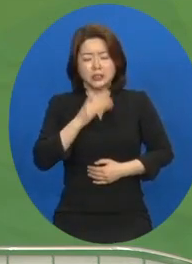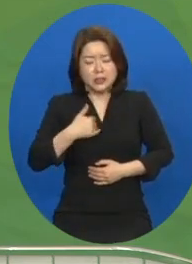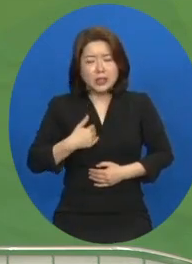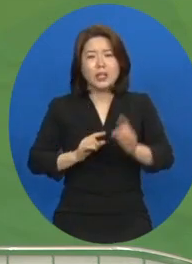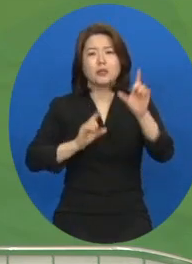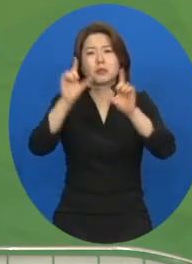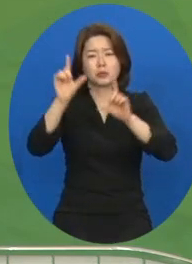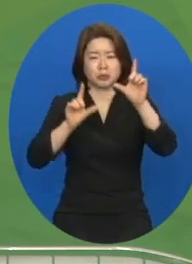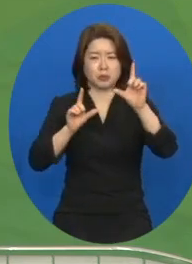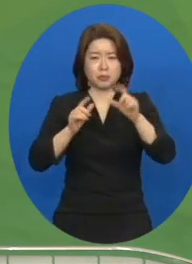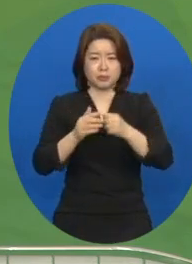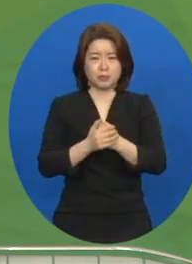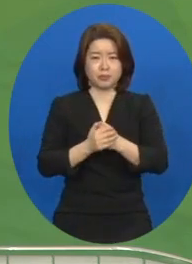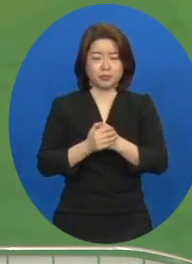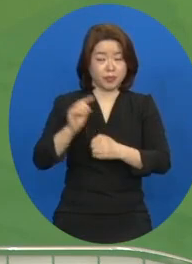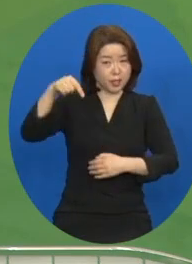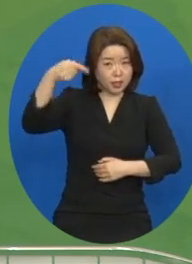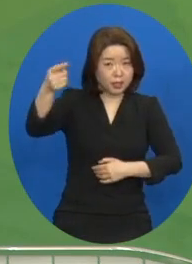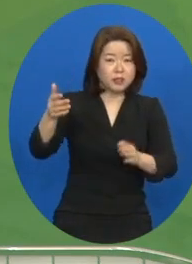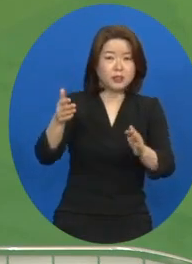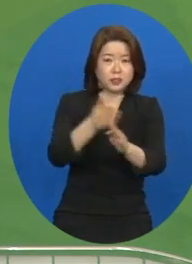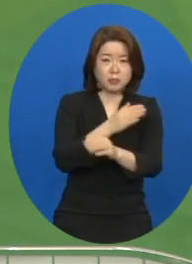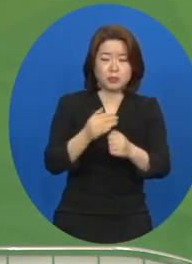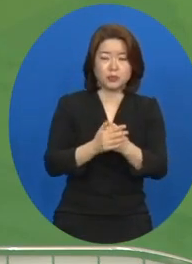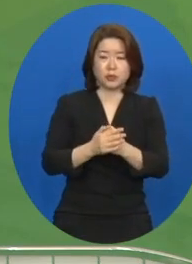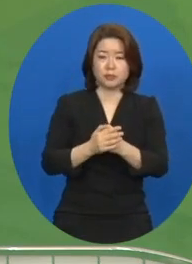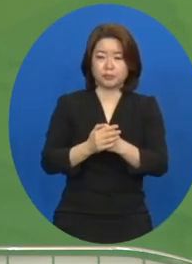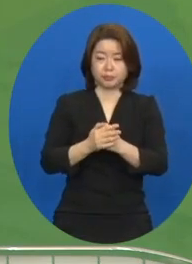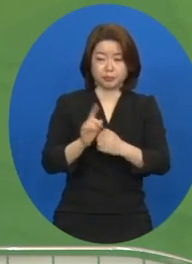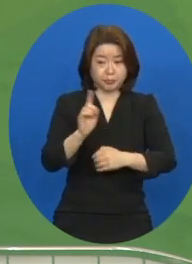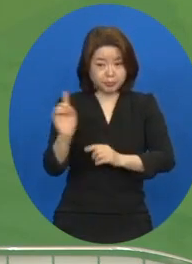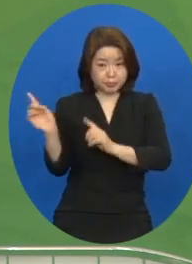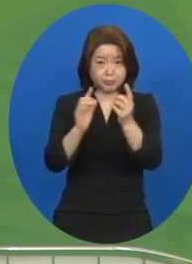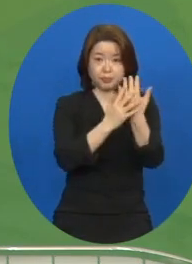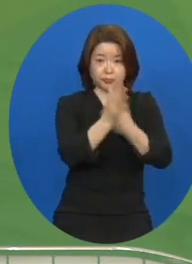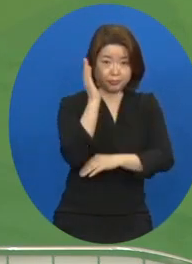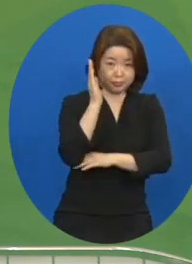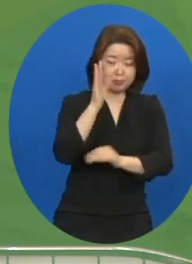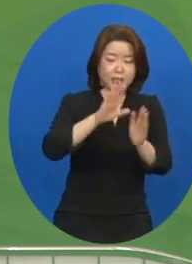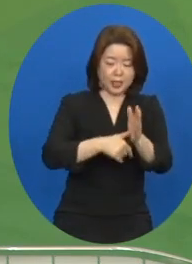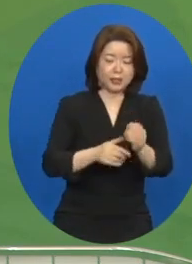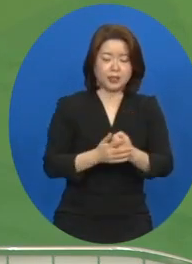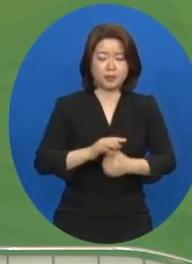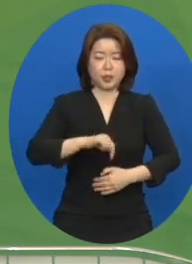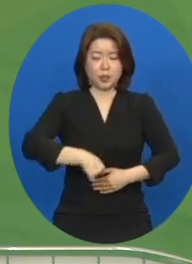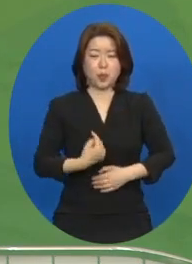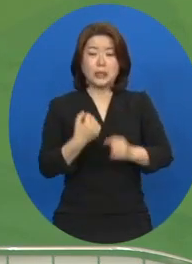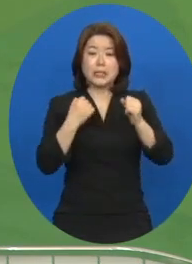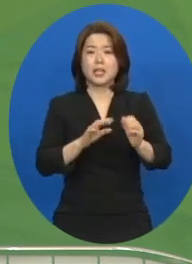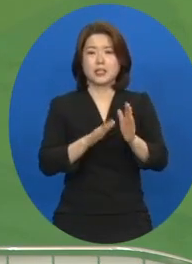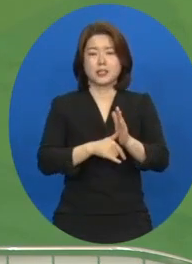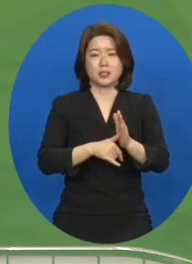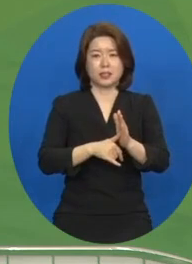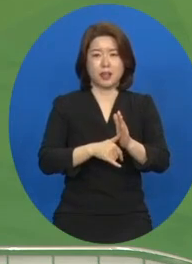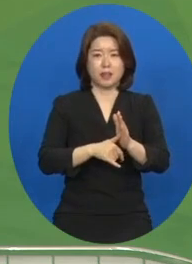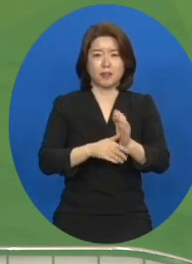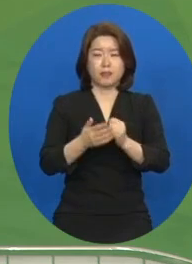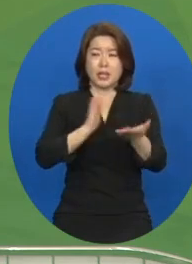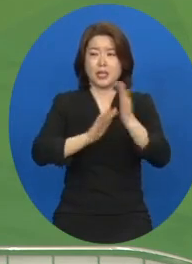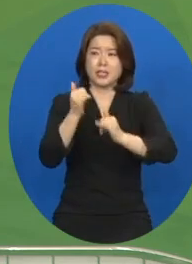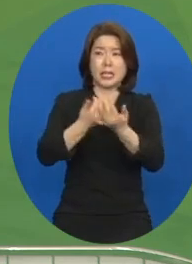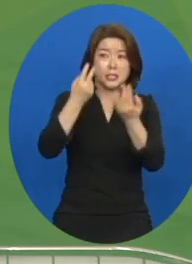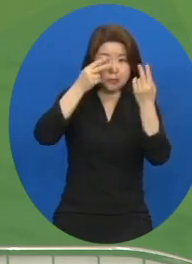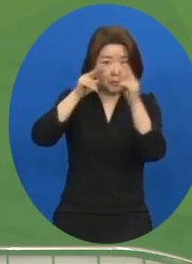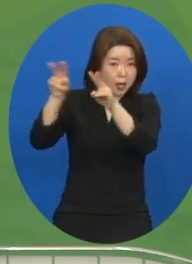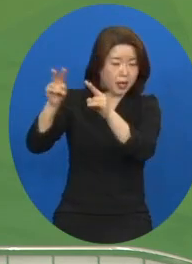그리고 그 다음부터는 제가 어디 집회를 가면 혼자 있을 때 예수님을 바라보라. 그 메시지를